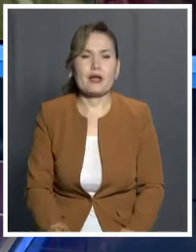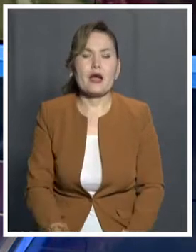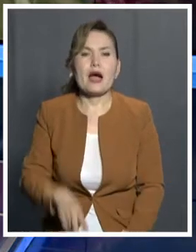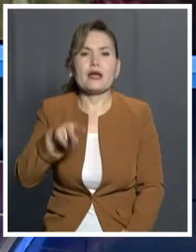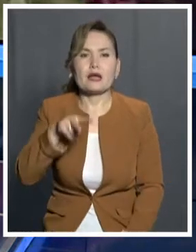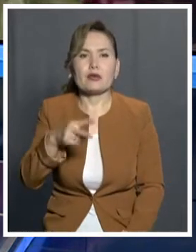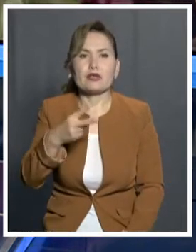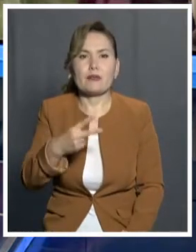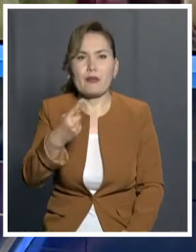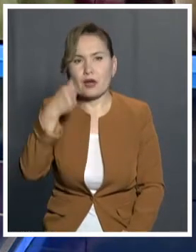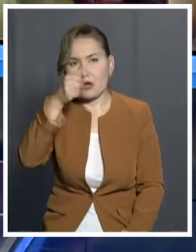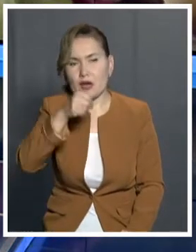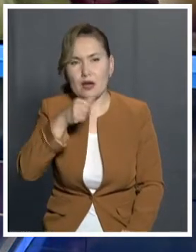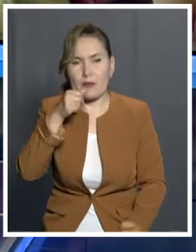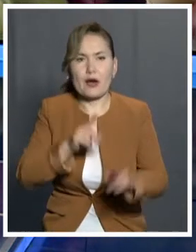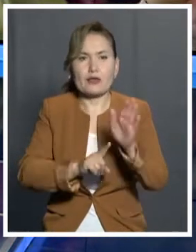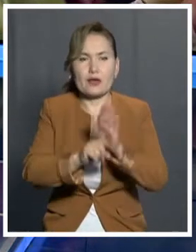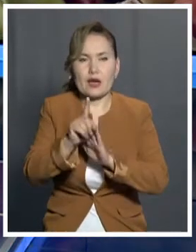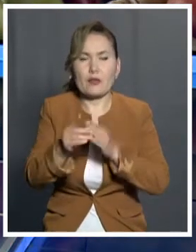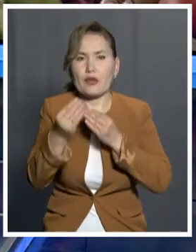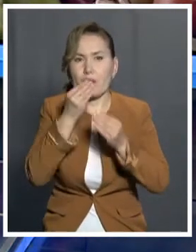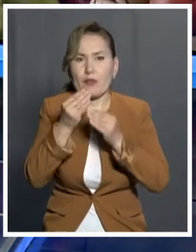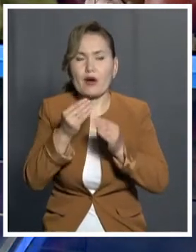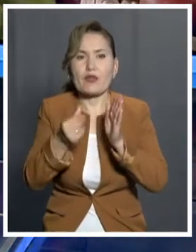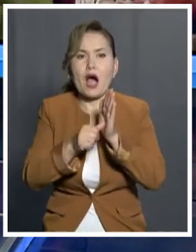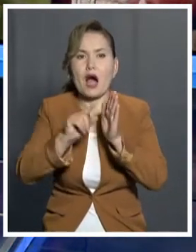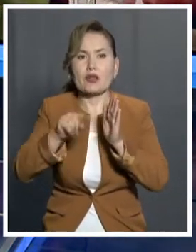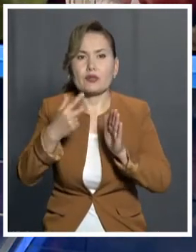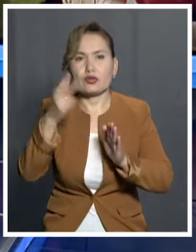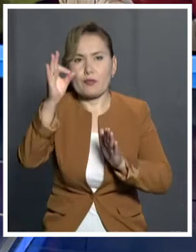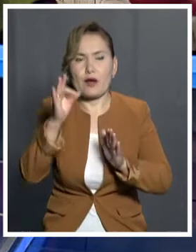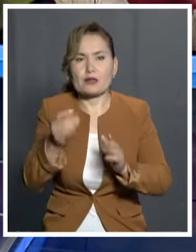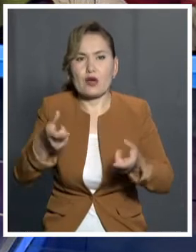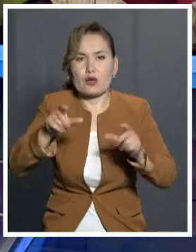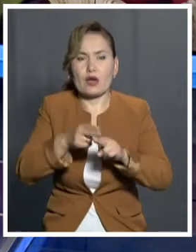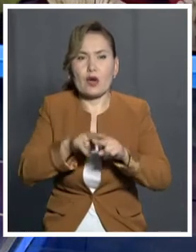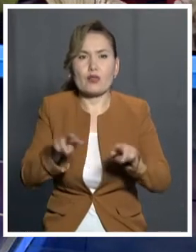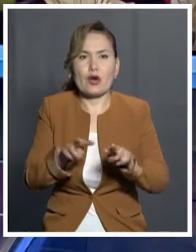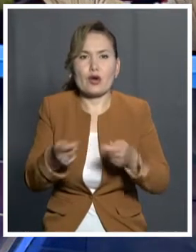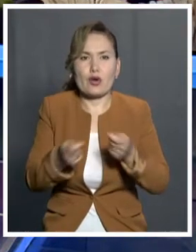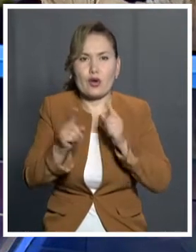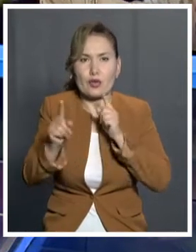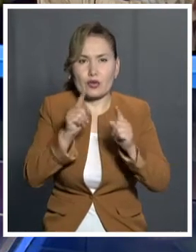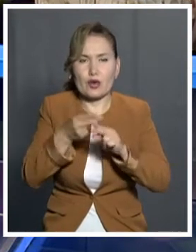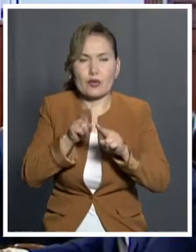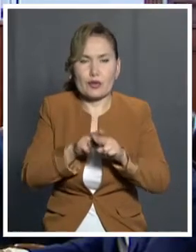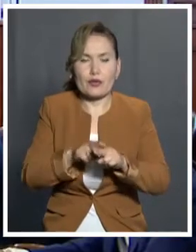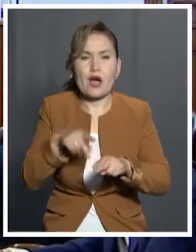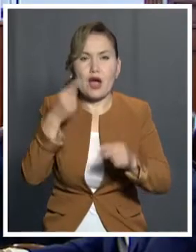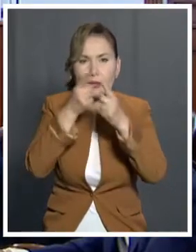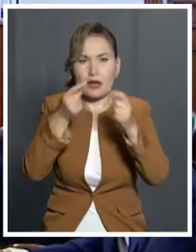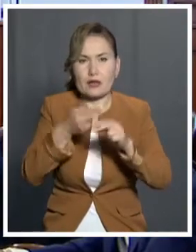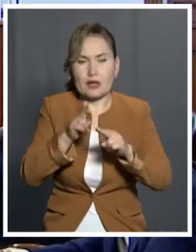Жыл басынан бері әлеметтік маңызы бар тауарлар бағасы 6,3%-ға өскен. Бұл туралы үкімет отырысында сауда және интеграция министрі